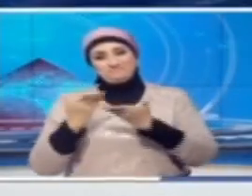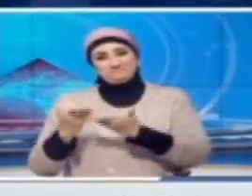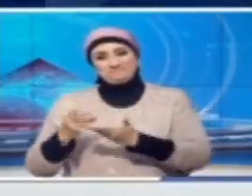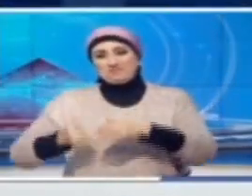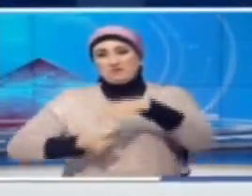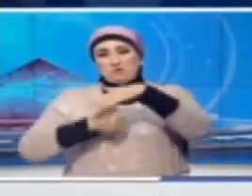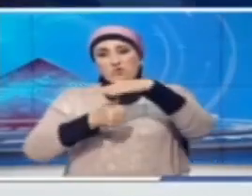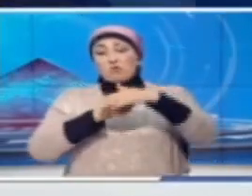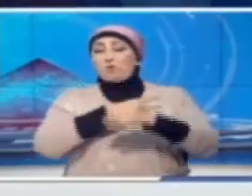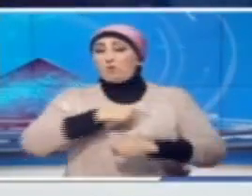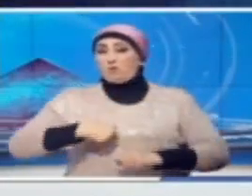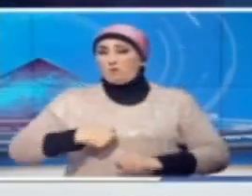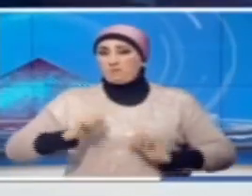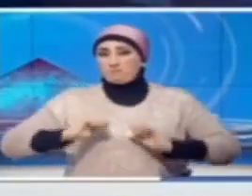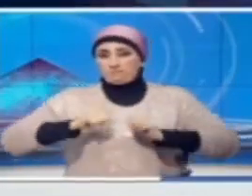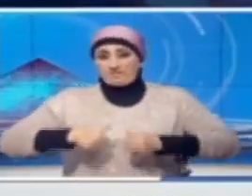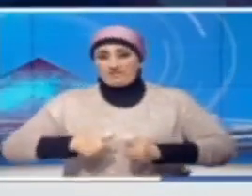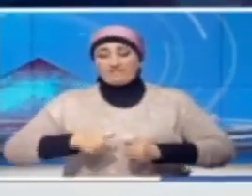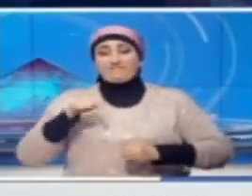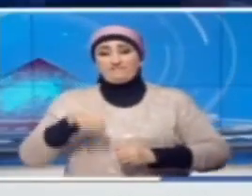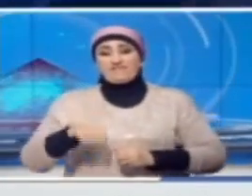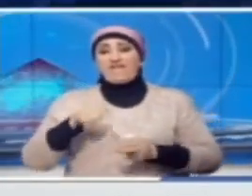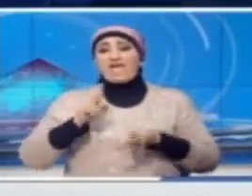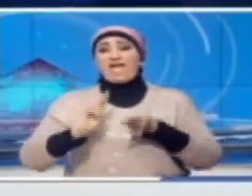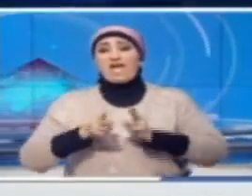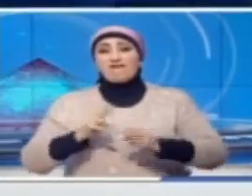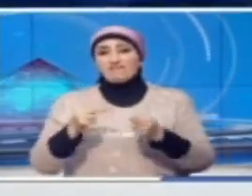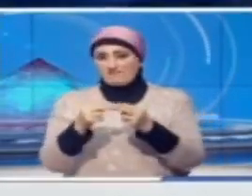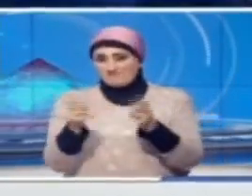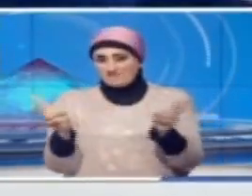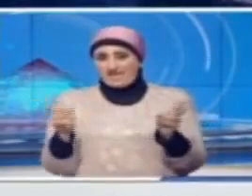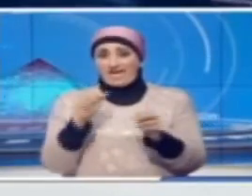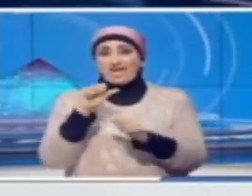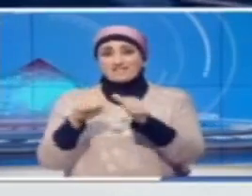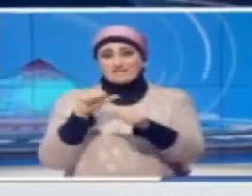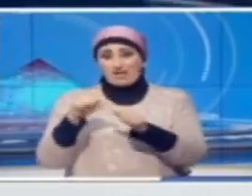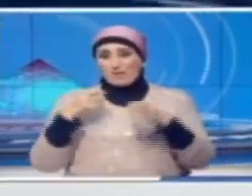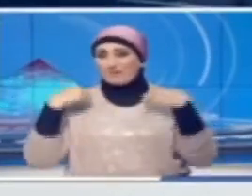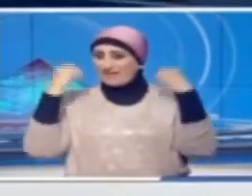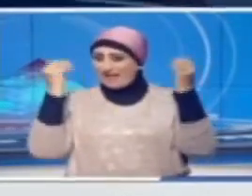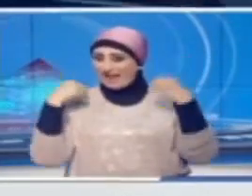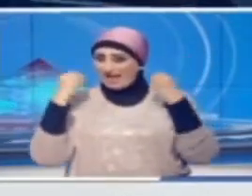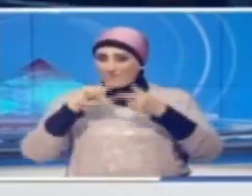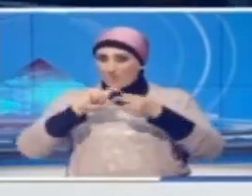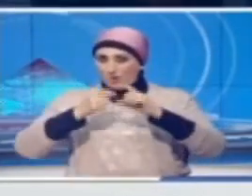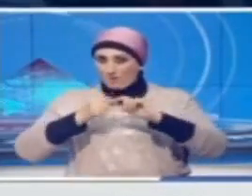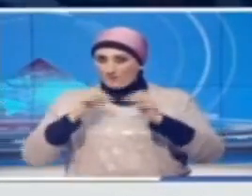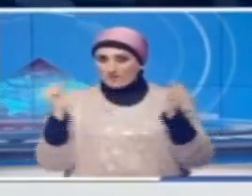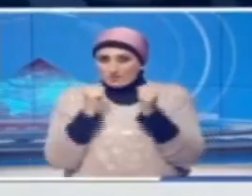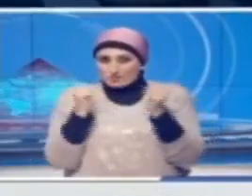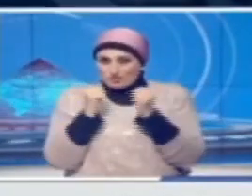الدول والحكومات المشاركين في حفل افتتاح دورة الألعاب الأولمبية الشتوية